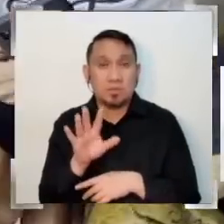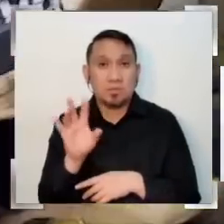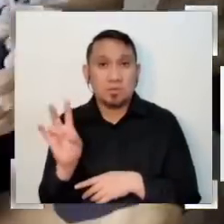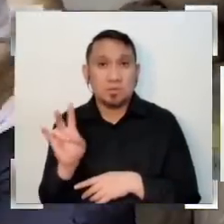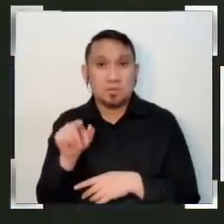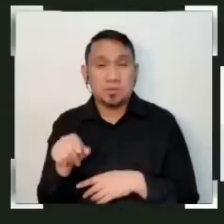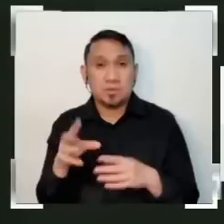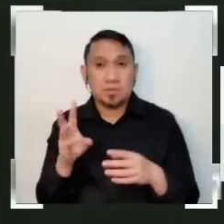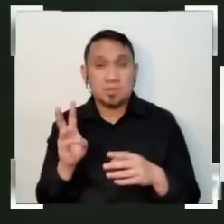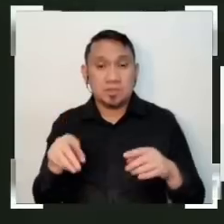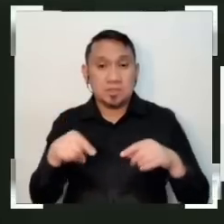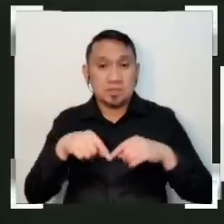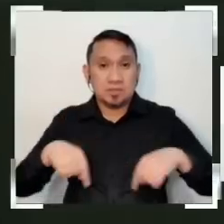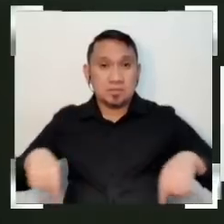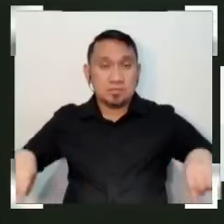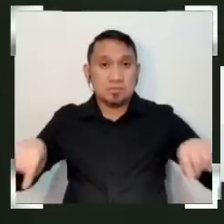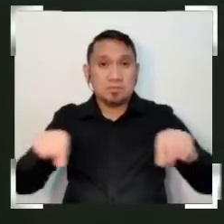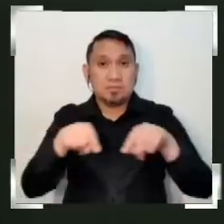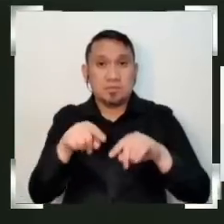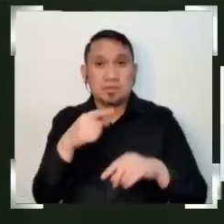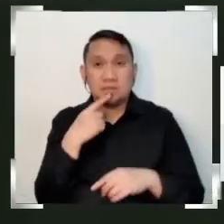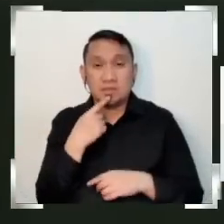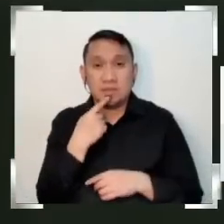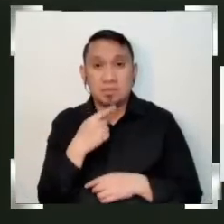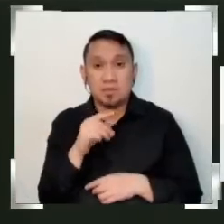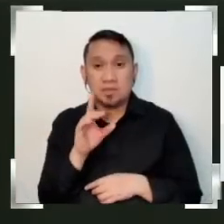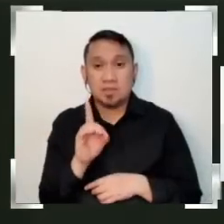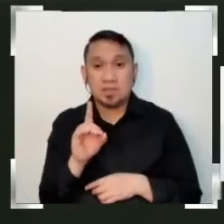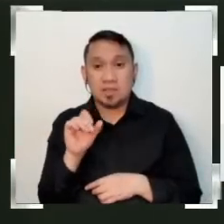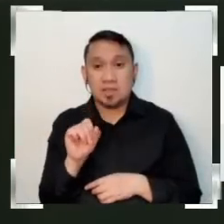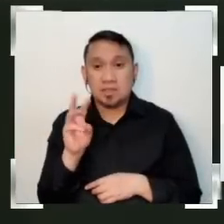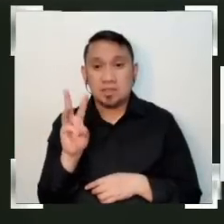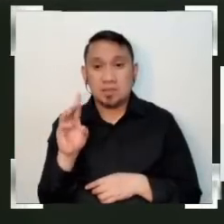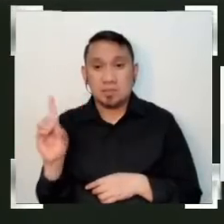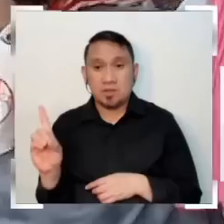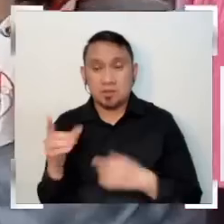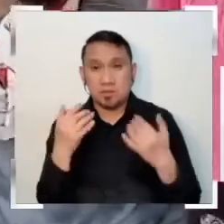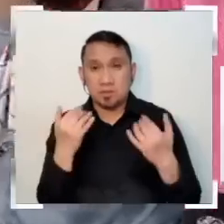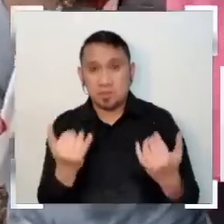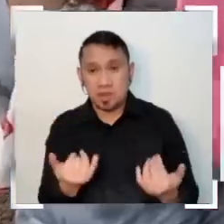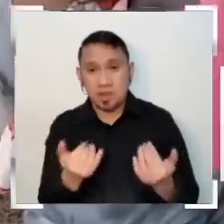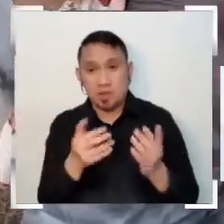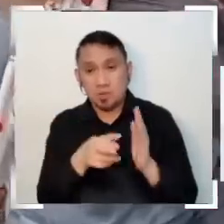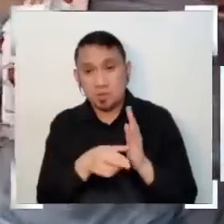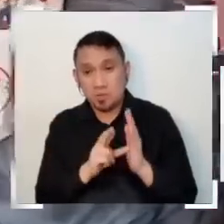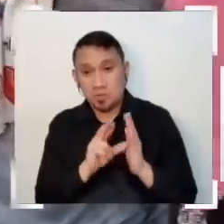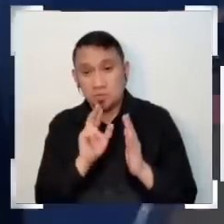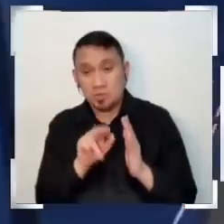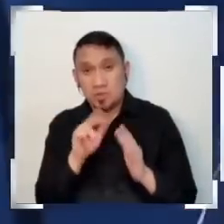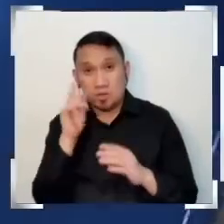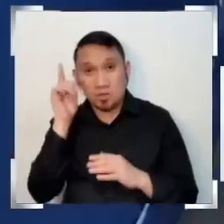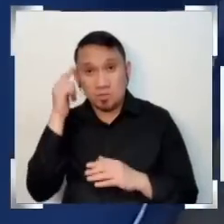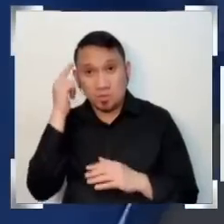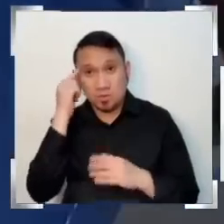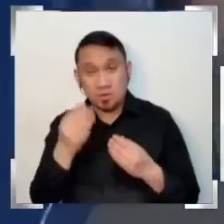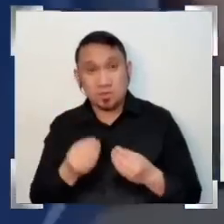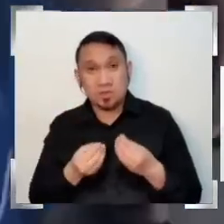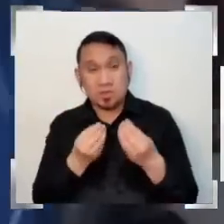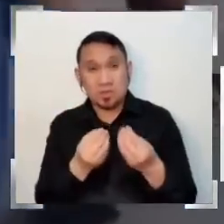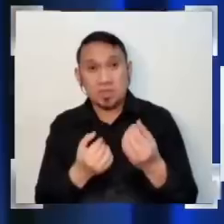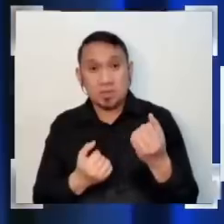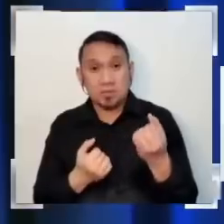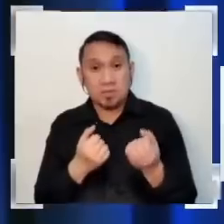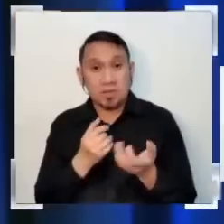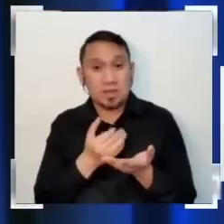danger zone. Ayon naman sa DSWD, pinag-aaralan na ng gobyerno ang pagbibigay ng cash assistance sa mga pamilyang apektado ng